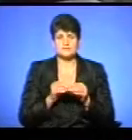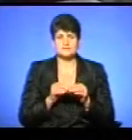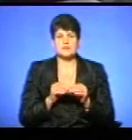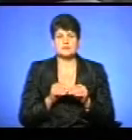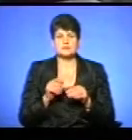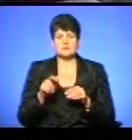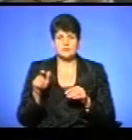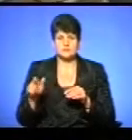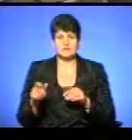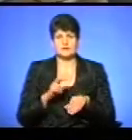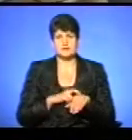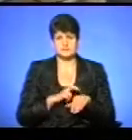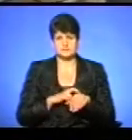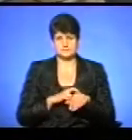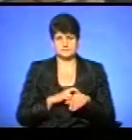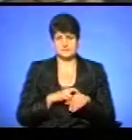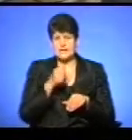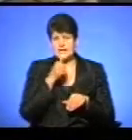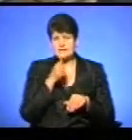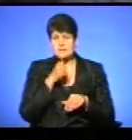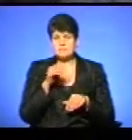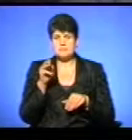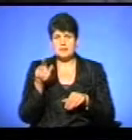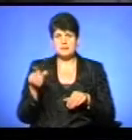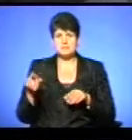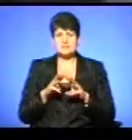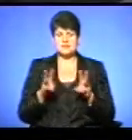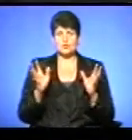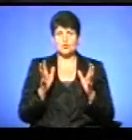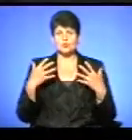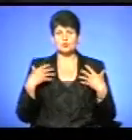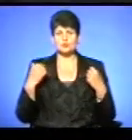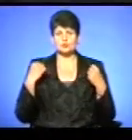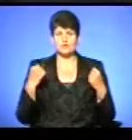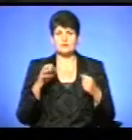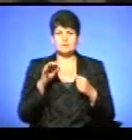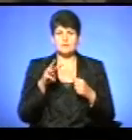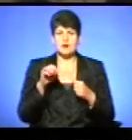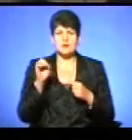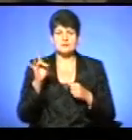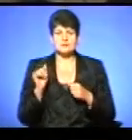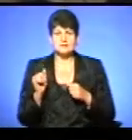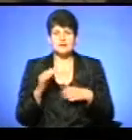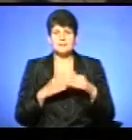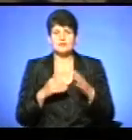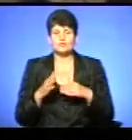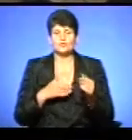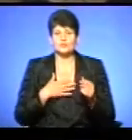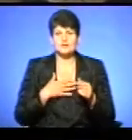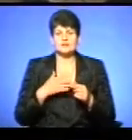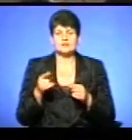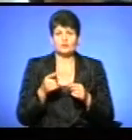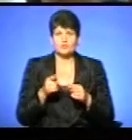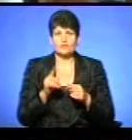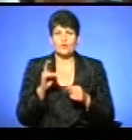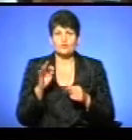лікарів первинної медицини. Експерт Міністерства охорони здоров'я Олександр Марців, який практикує у нас на Тернопілі в Козівському районі і